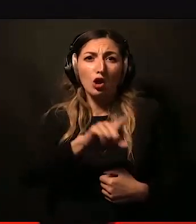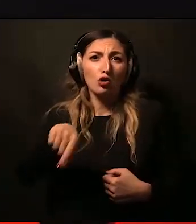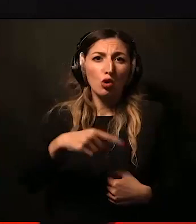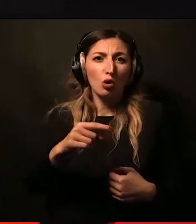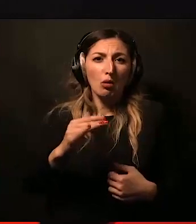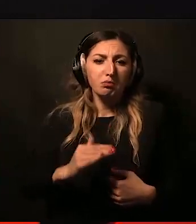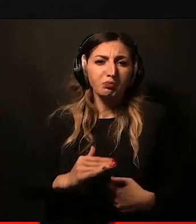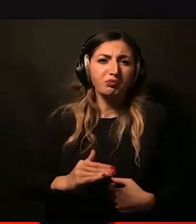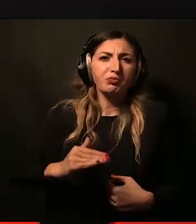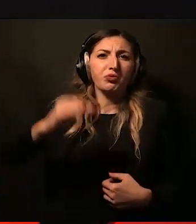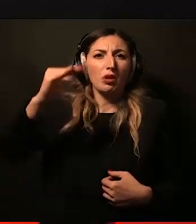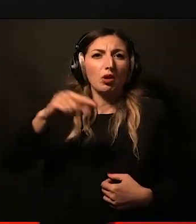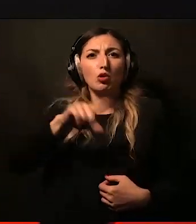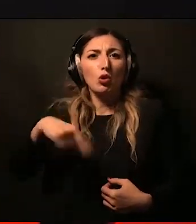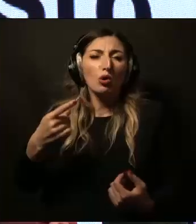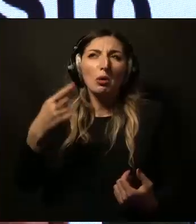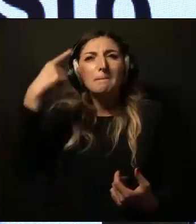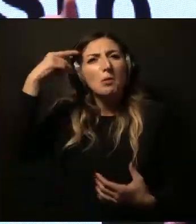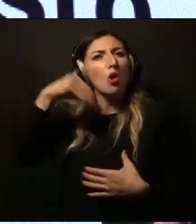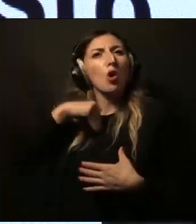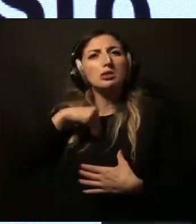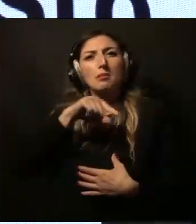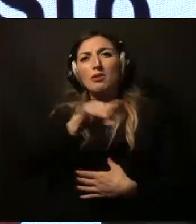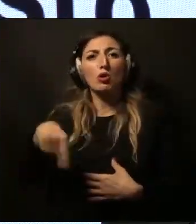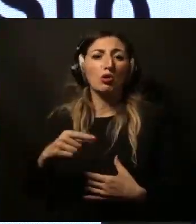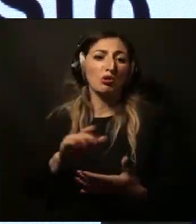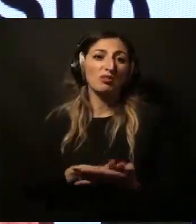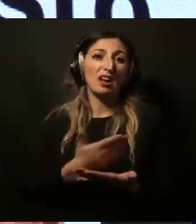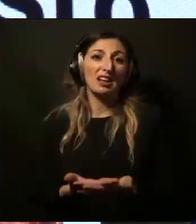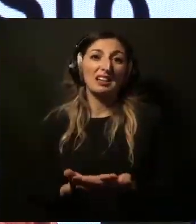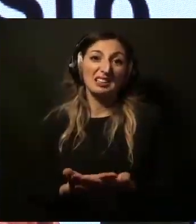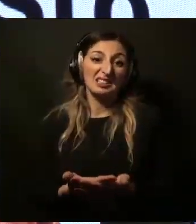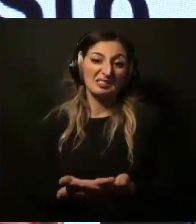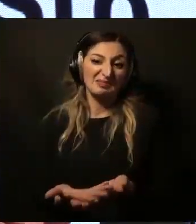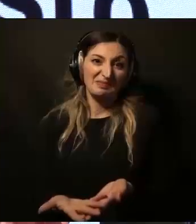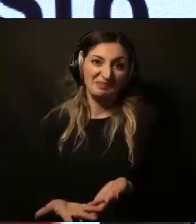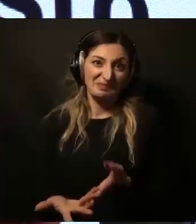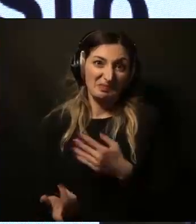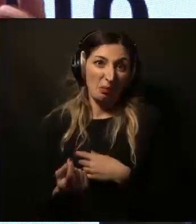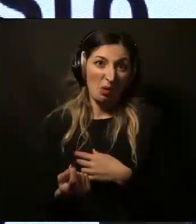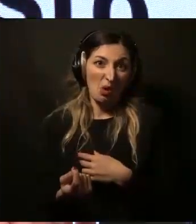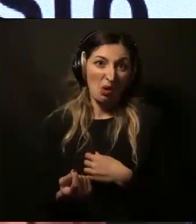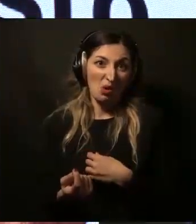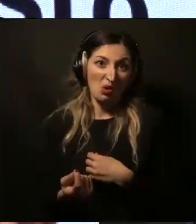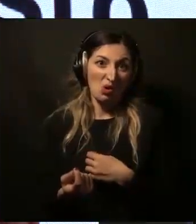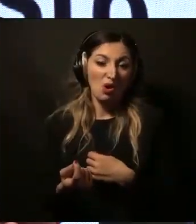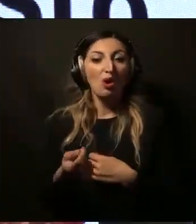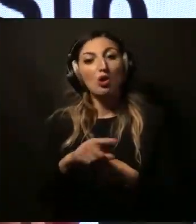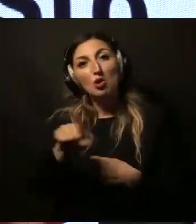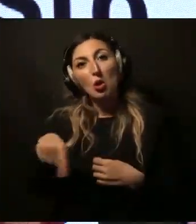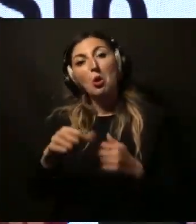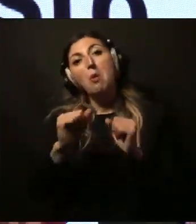così poco da poter essere parte di qualcosa solo se sanno umiliarsi